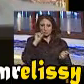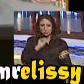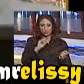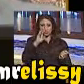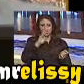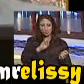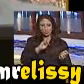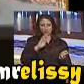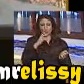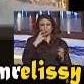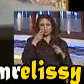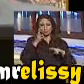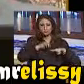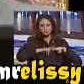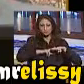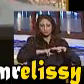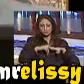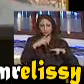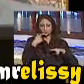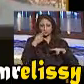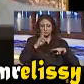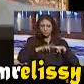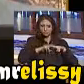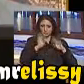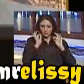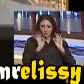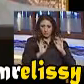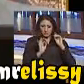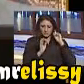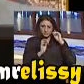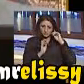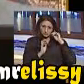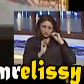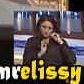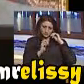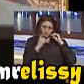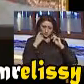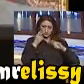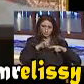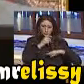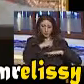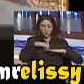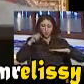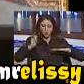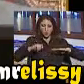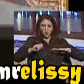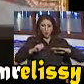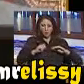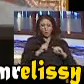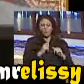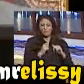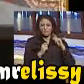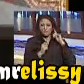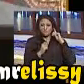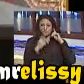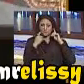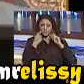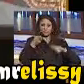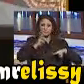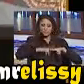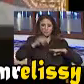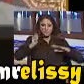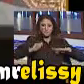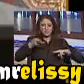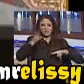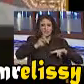الرئيس السابق لديوان رئاسة الجمهورية من محبسه الاحتياطي في ضوء الحكم الصادر من محكمة النقد بإعادة